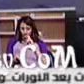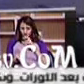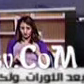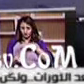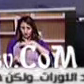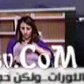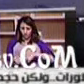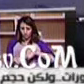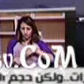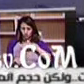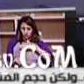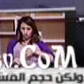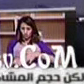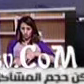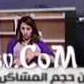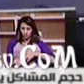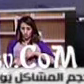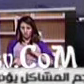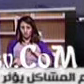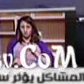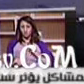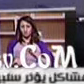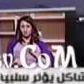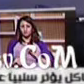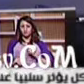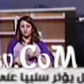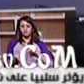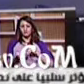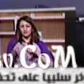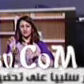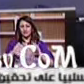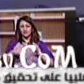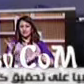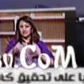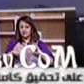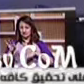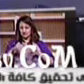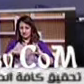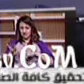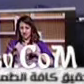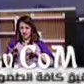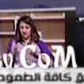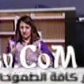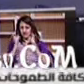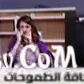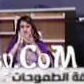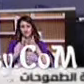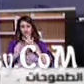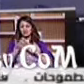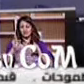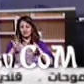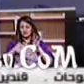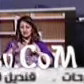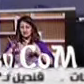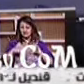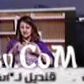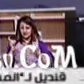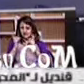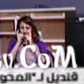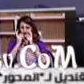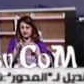اللي قاله الدكتور طارق الزمور امبارح المقصود به السحق السياسي وليس السحق مفهوم بمفهومه يعني هو هو شرح هو شرح ده